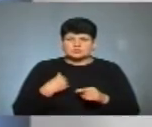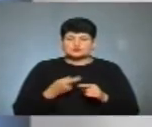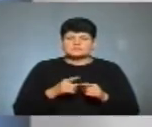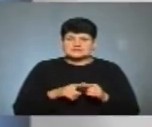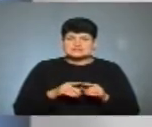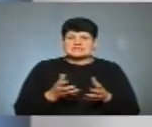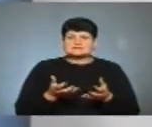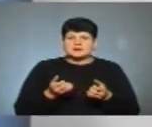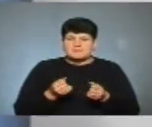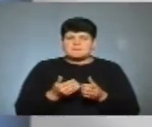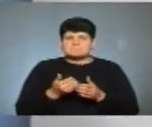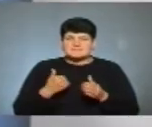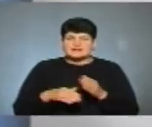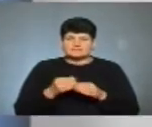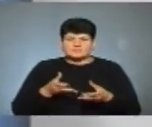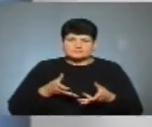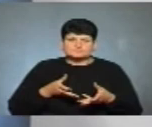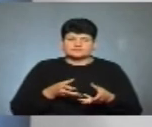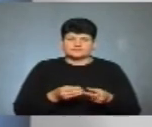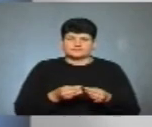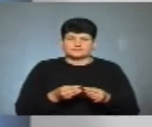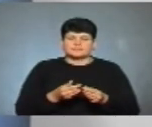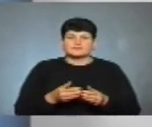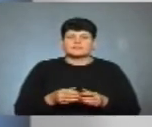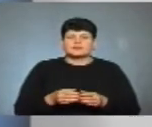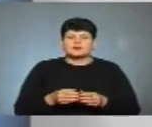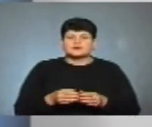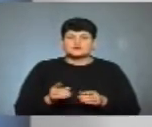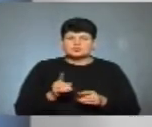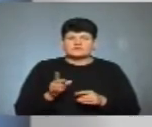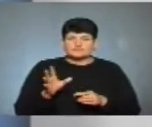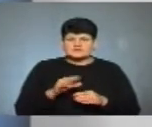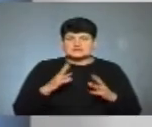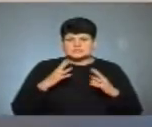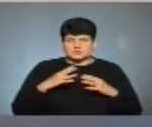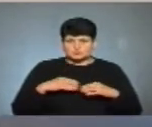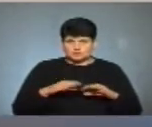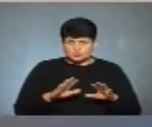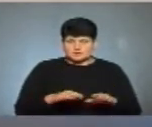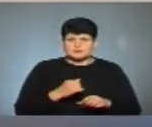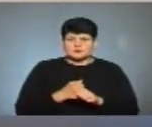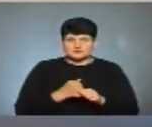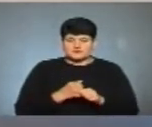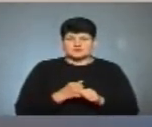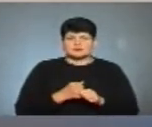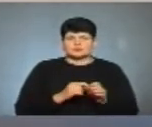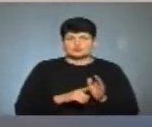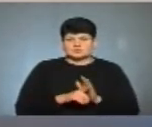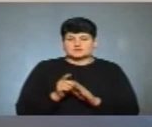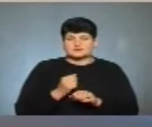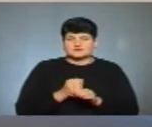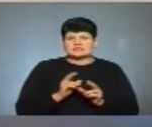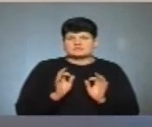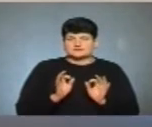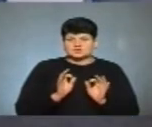як передвиборча, така тиск якийсь, або кампанія передвиборча, щоб всі заспокоїлися вже і працювали, прийшли працювати в